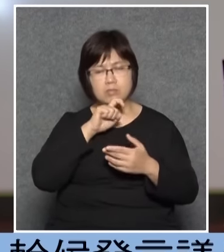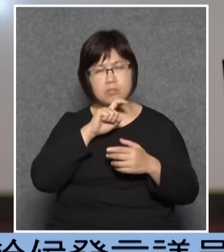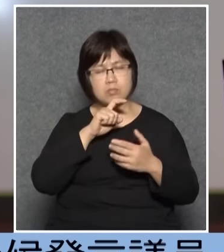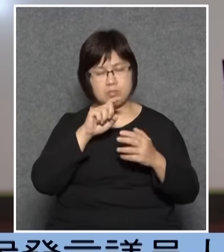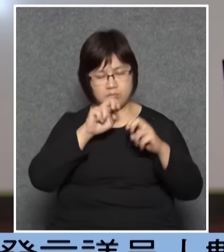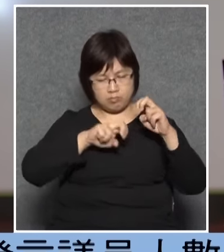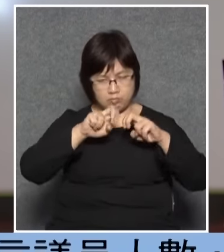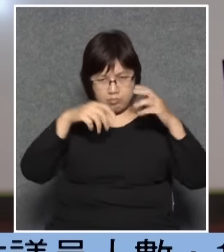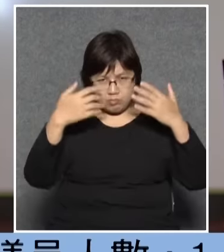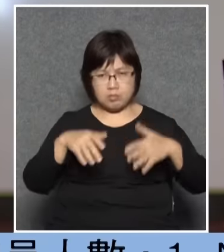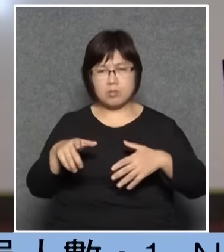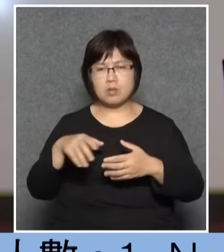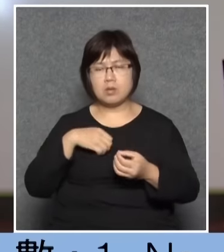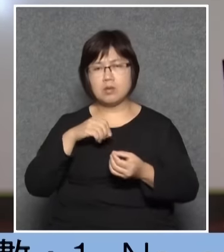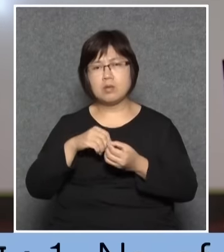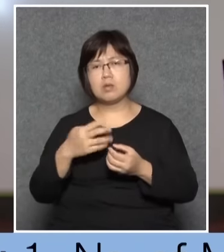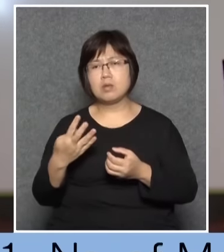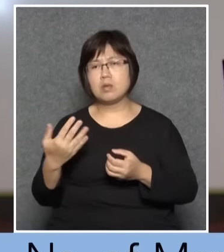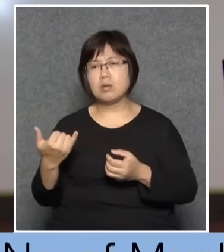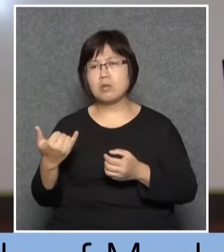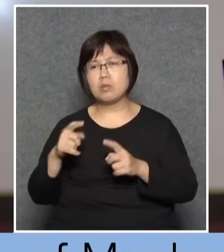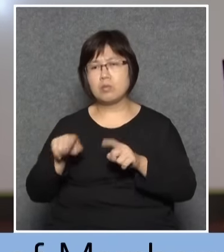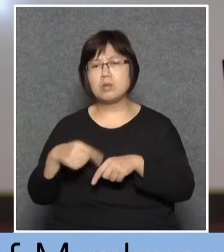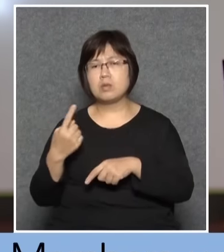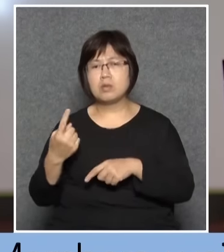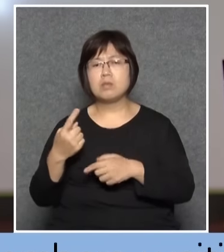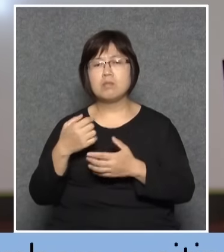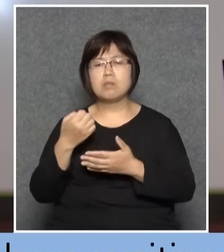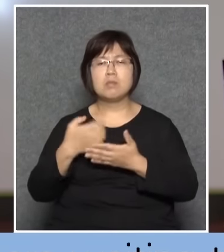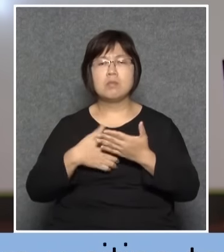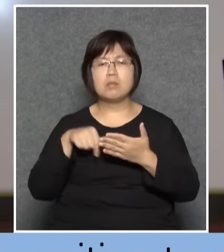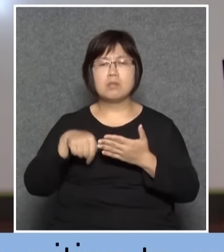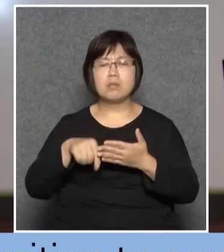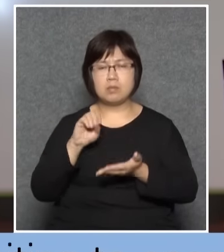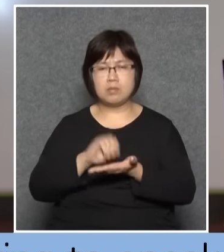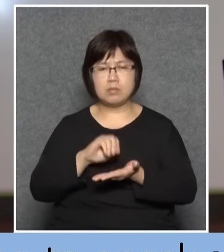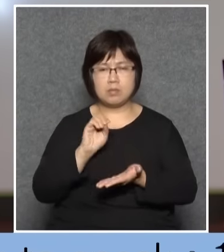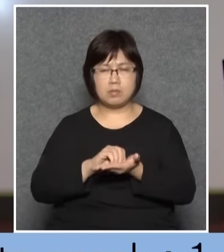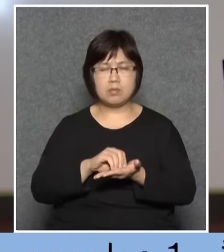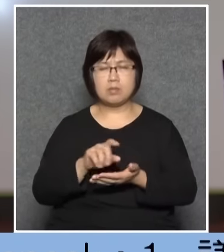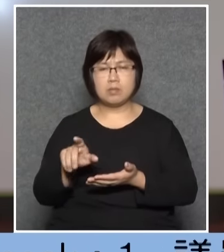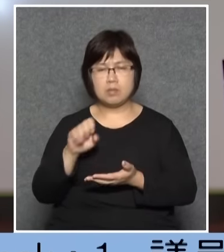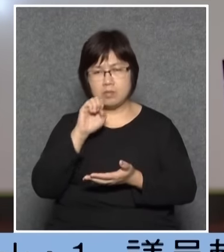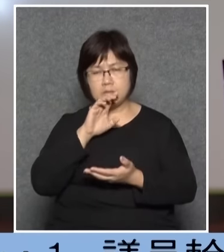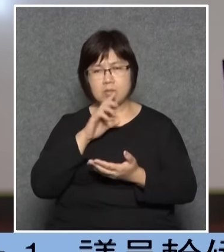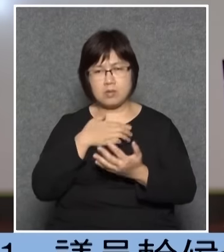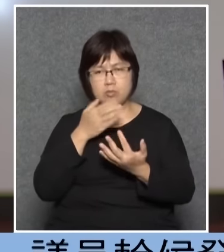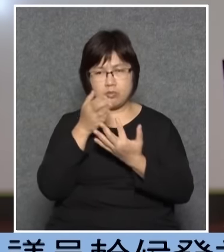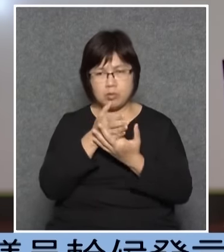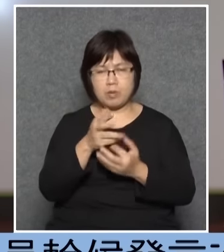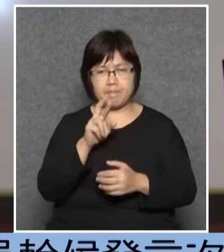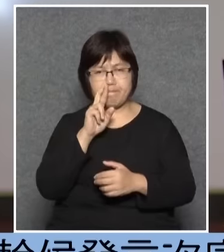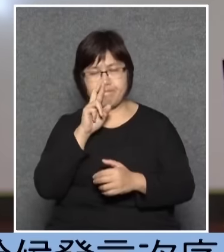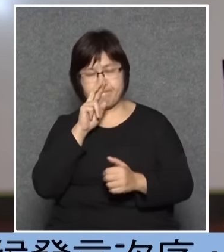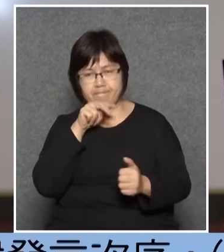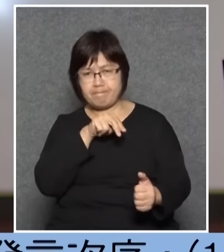後，在顧及第46(1)的條文下斷定所指稱的截取或秘密監察已